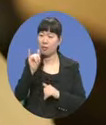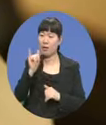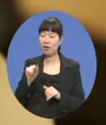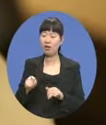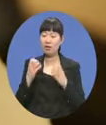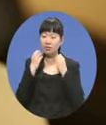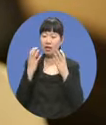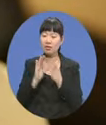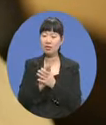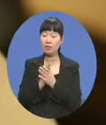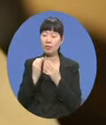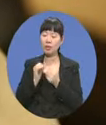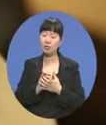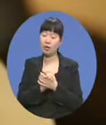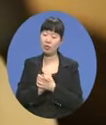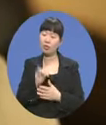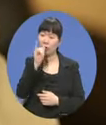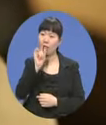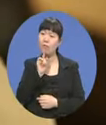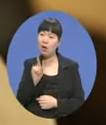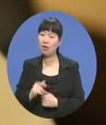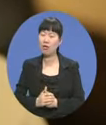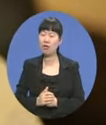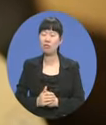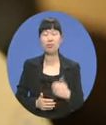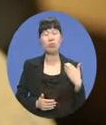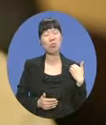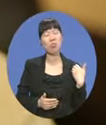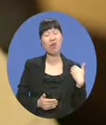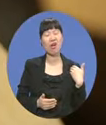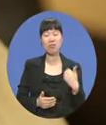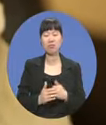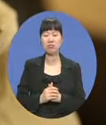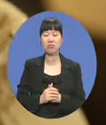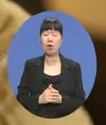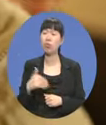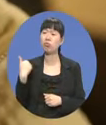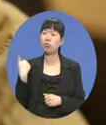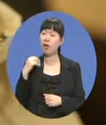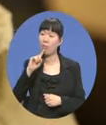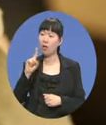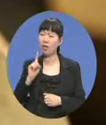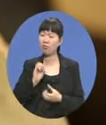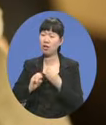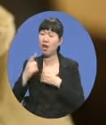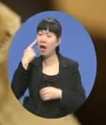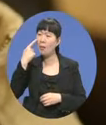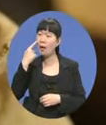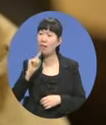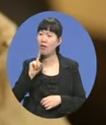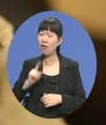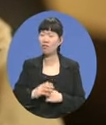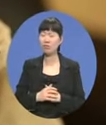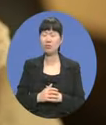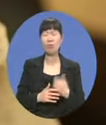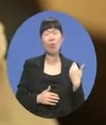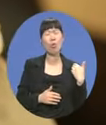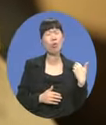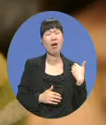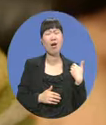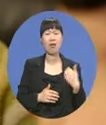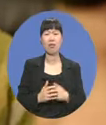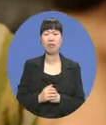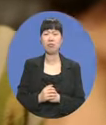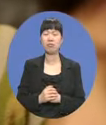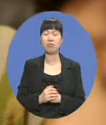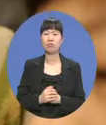시작했잖아. 새 친구들은 많이 사귀었냐고. 몰라. 왜 모른다고 해? 대답 좀 해봐.